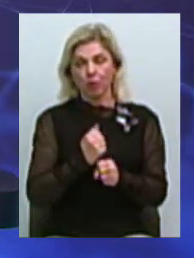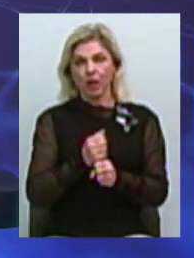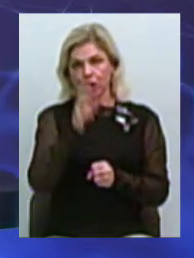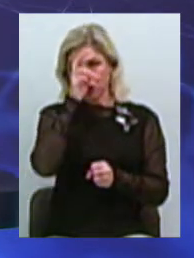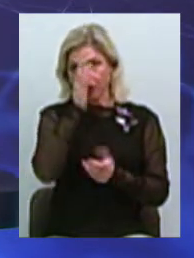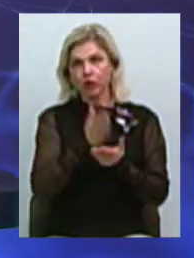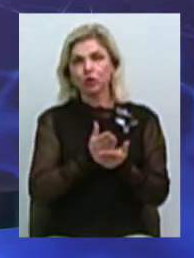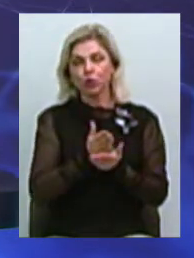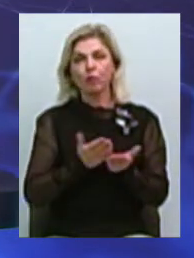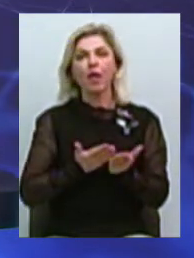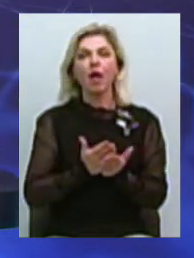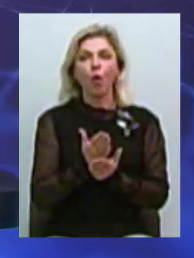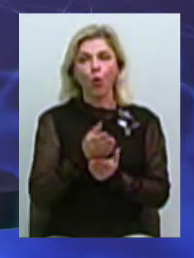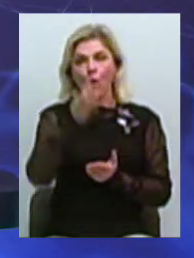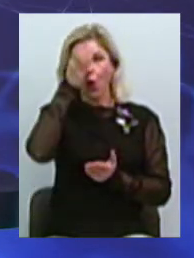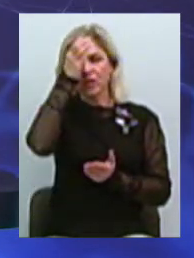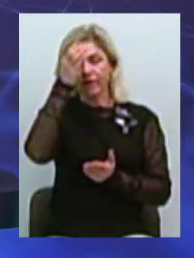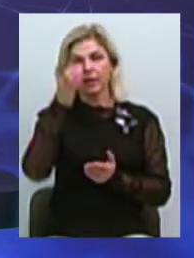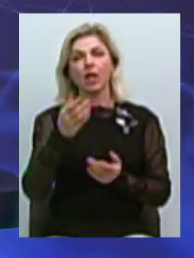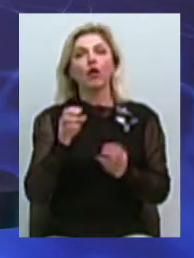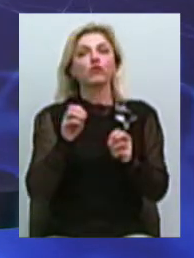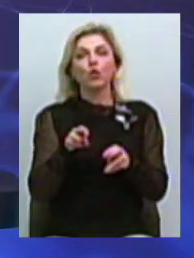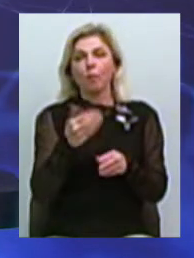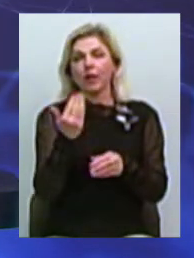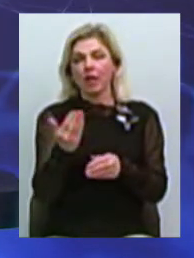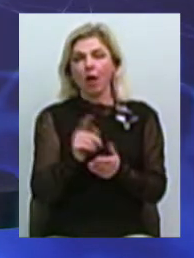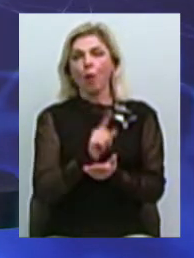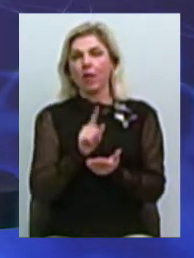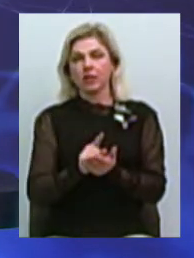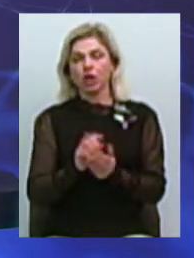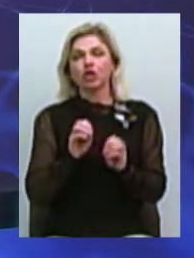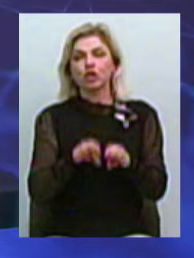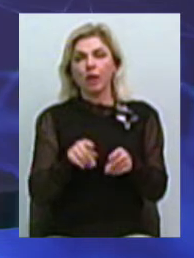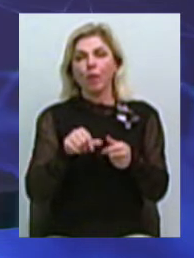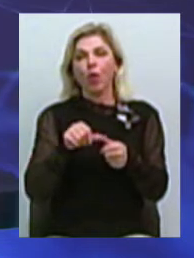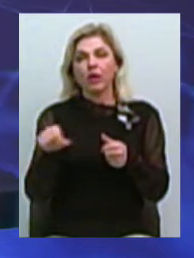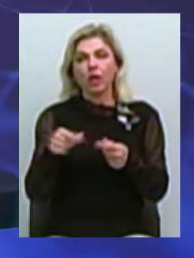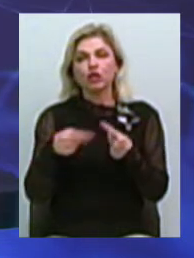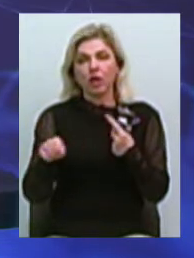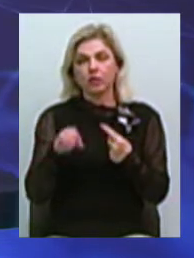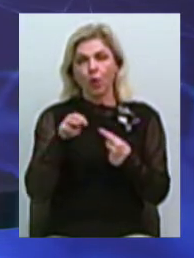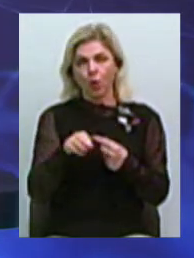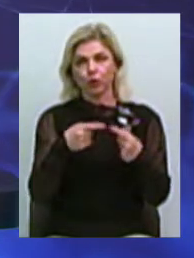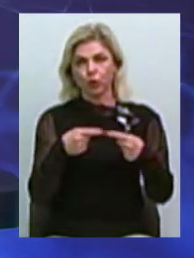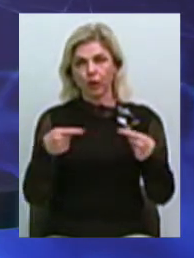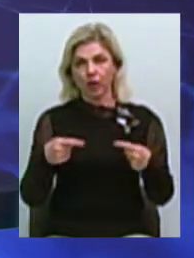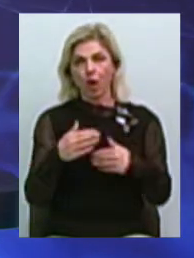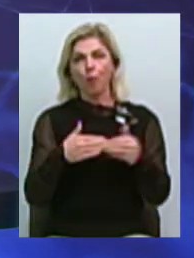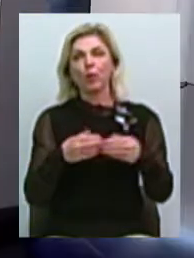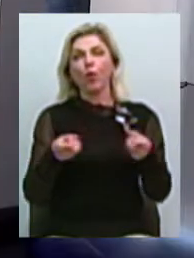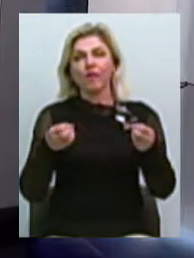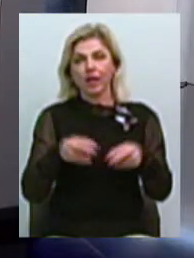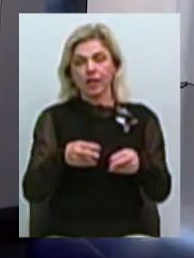освіти? В чому полягають її функції та чим вони відрізняються від функцій інших профільних структур, дізнаємось у